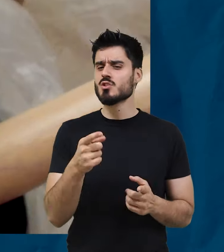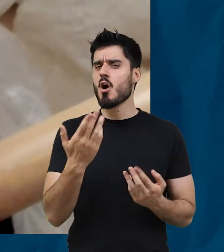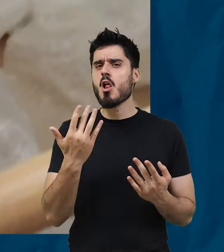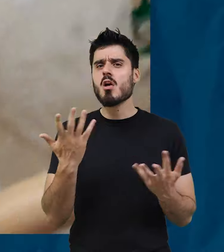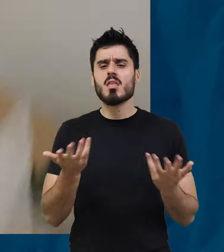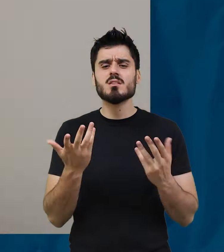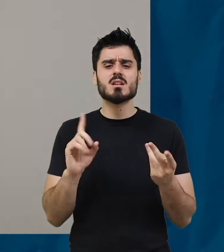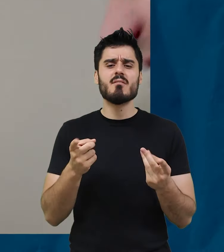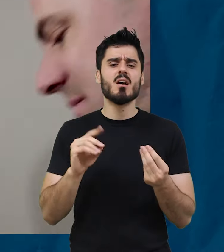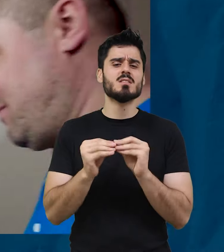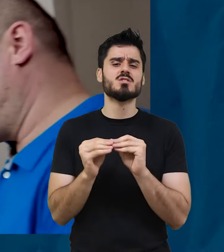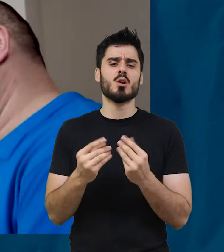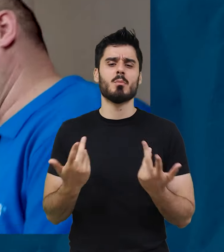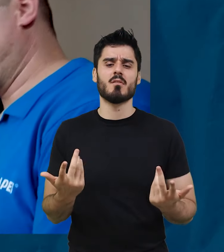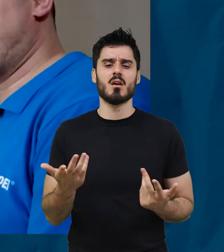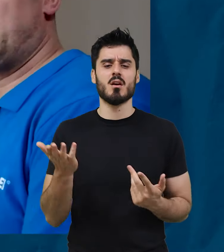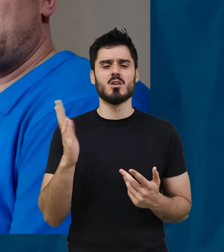Колко неща може да сглобиш?